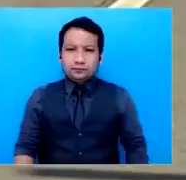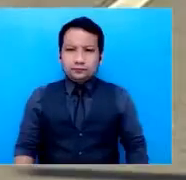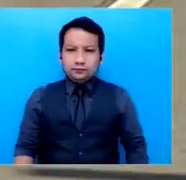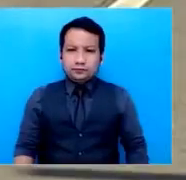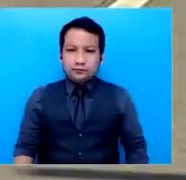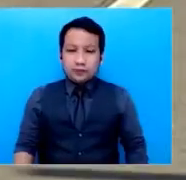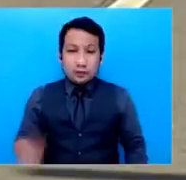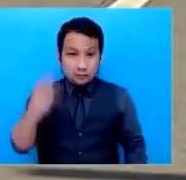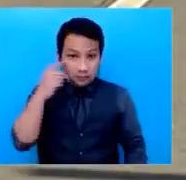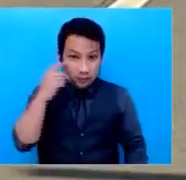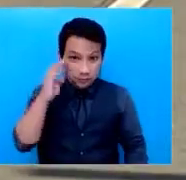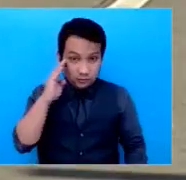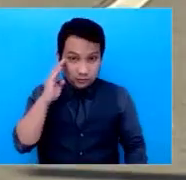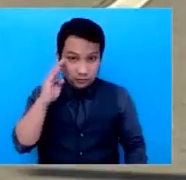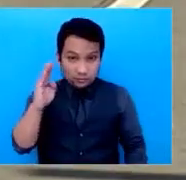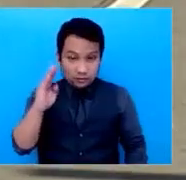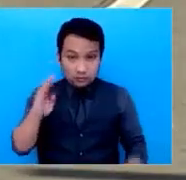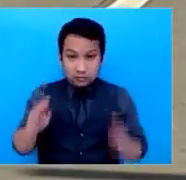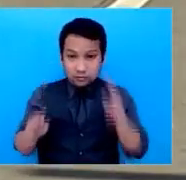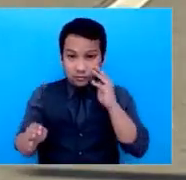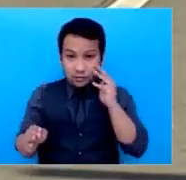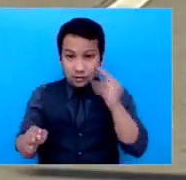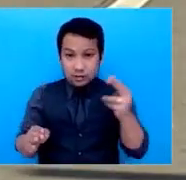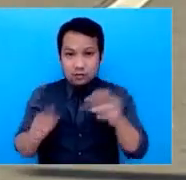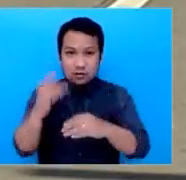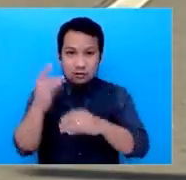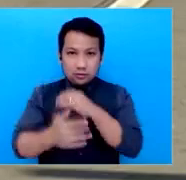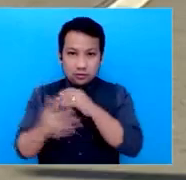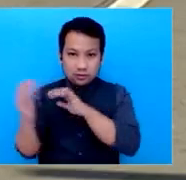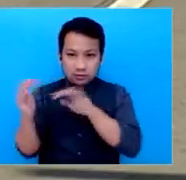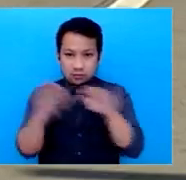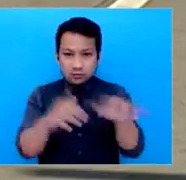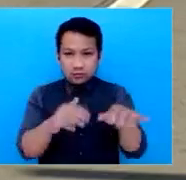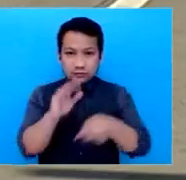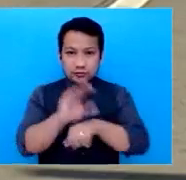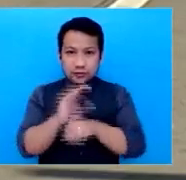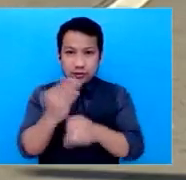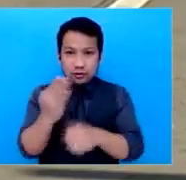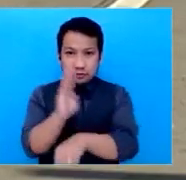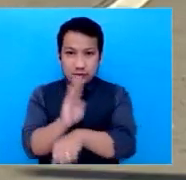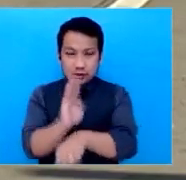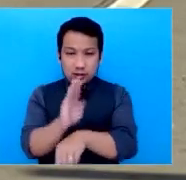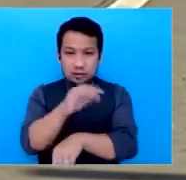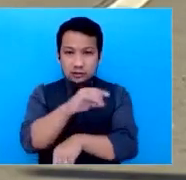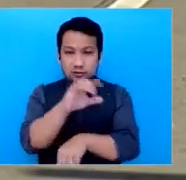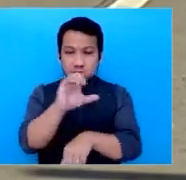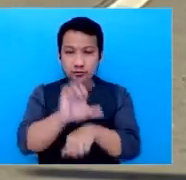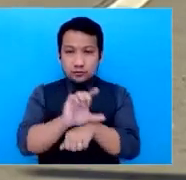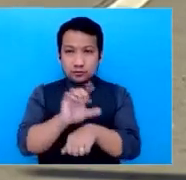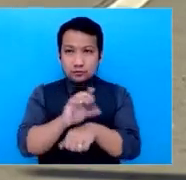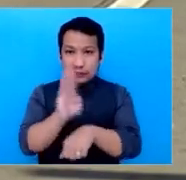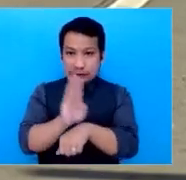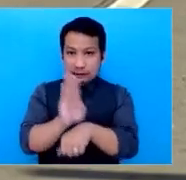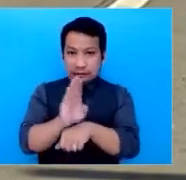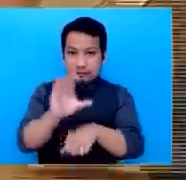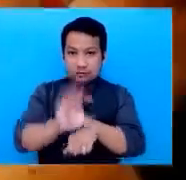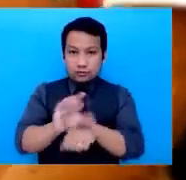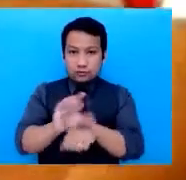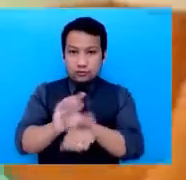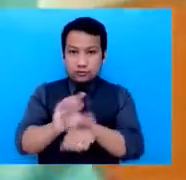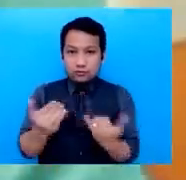Paolo, Marga, maagang dumagsa ang mga deboto sa Baclaran Church ngayong pista ng Immaculate Conception.